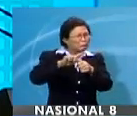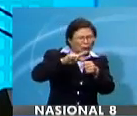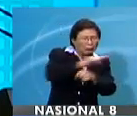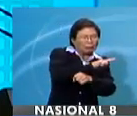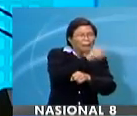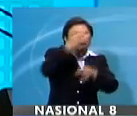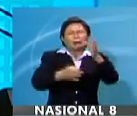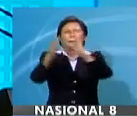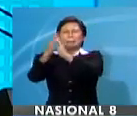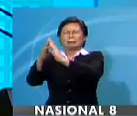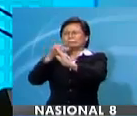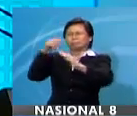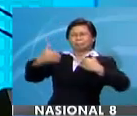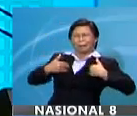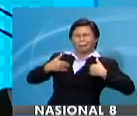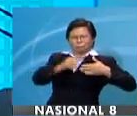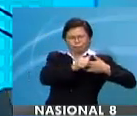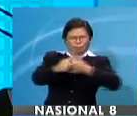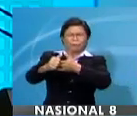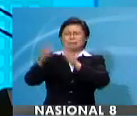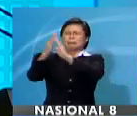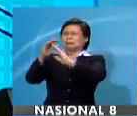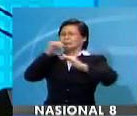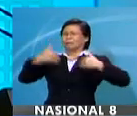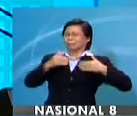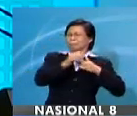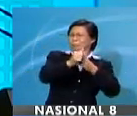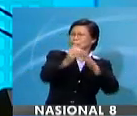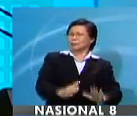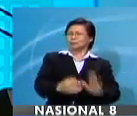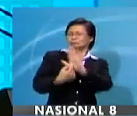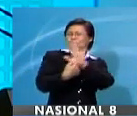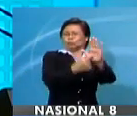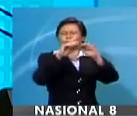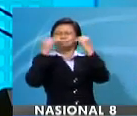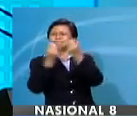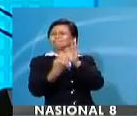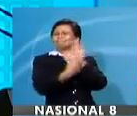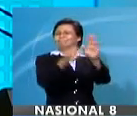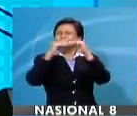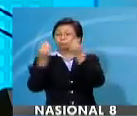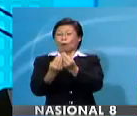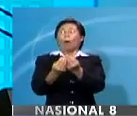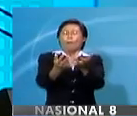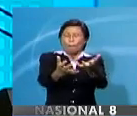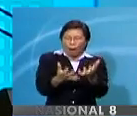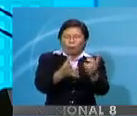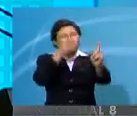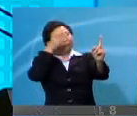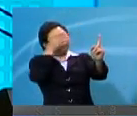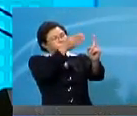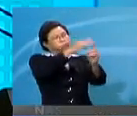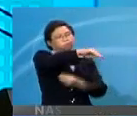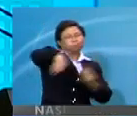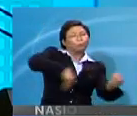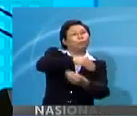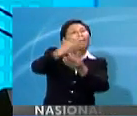bandar-bandar tidak ada kepemimpinan yang mencerminkan masyarakat yang Mu kepada